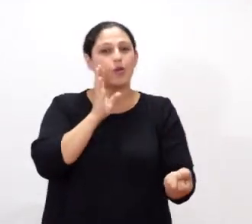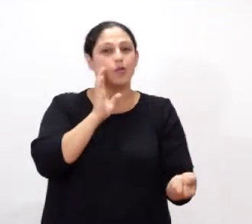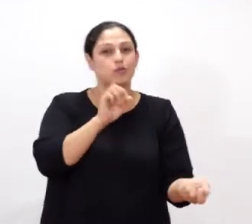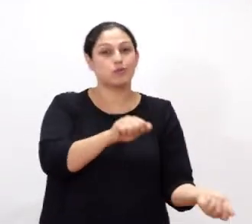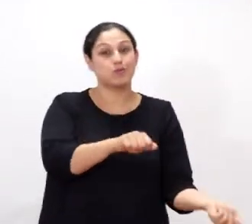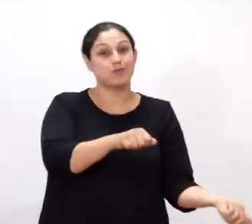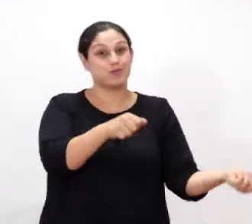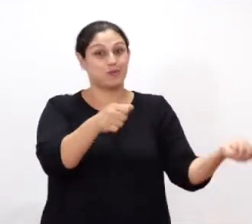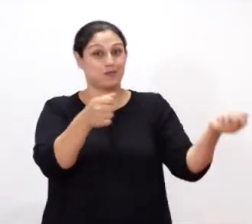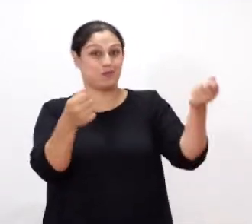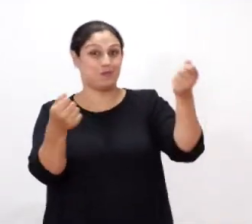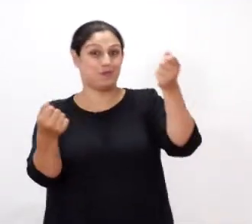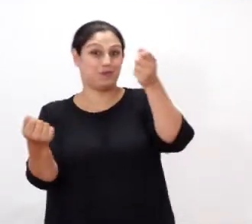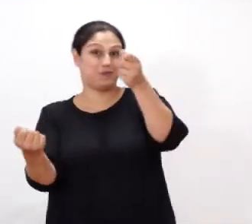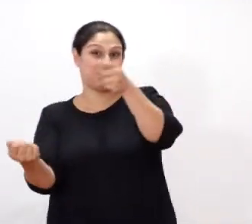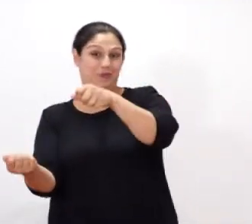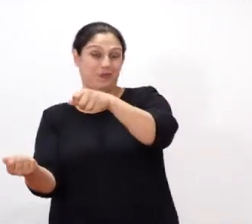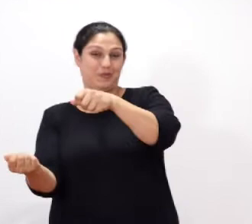کنی میریزه